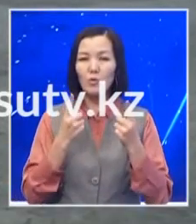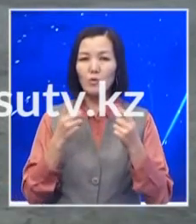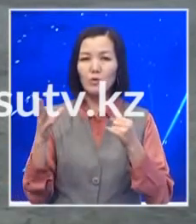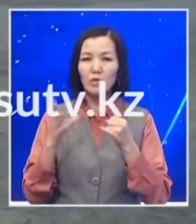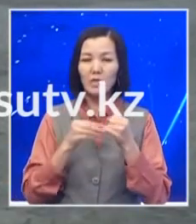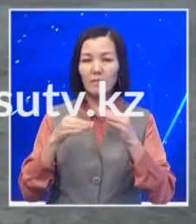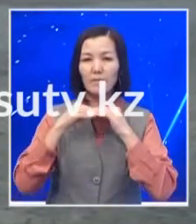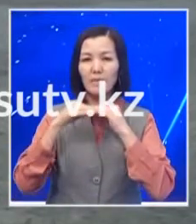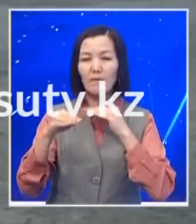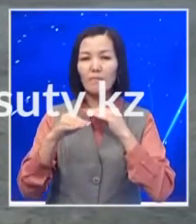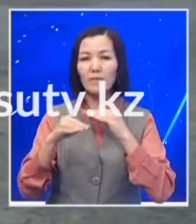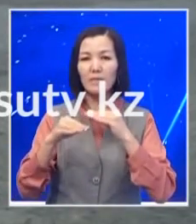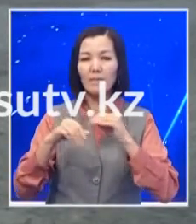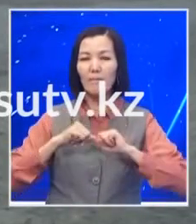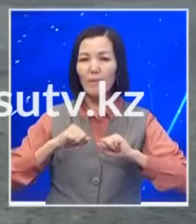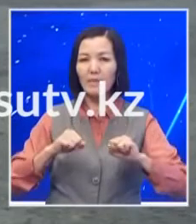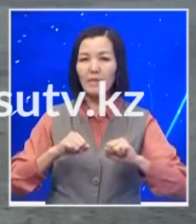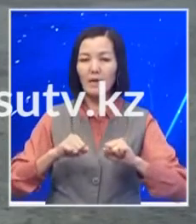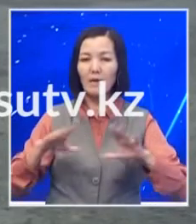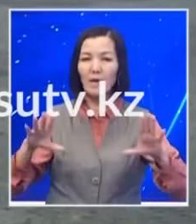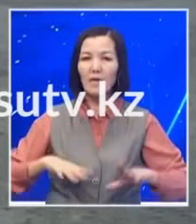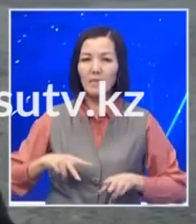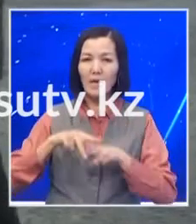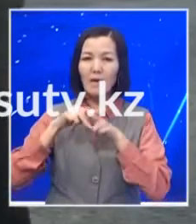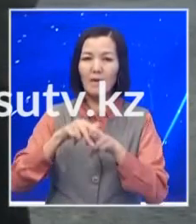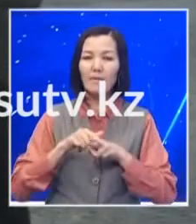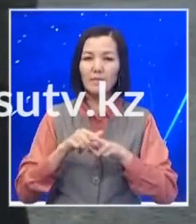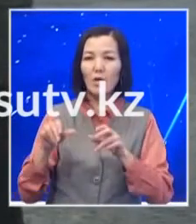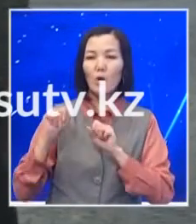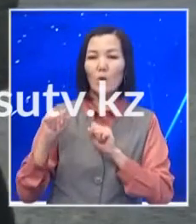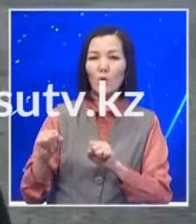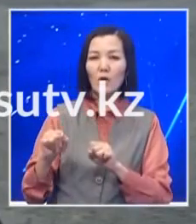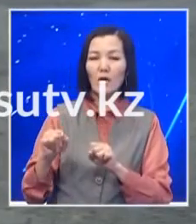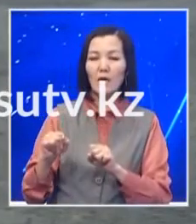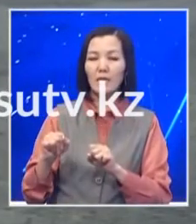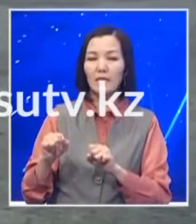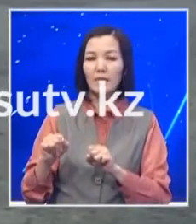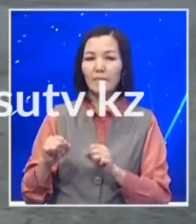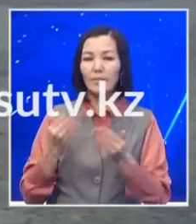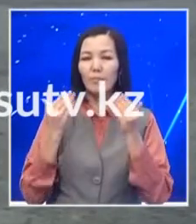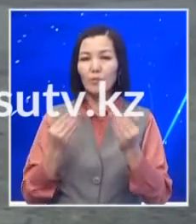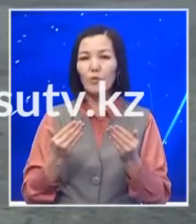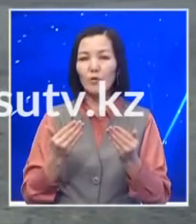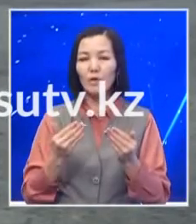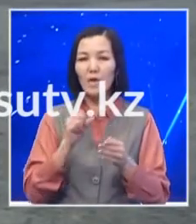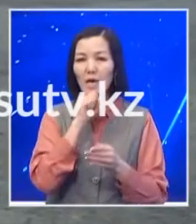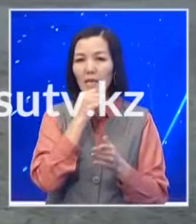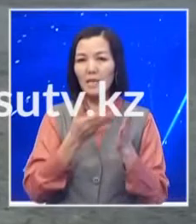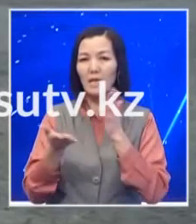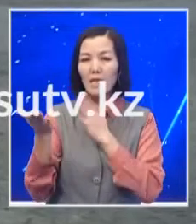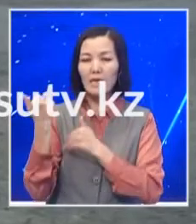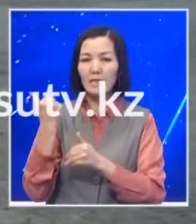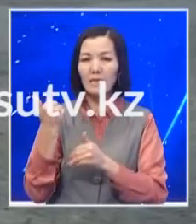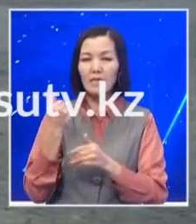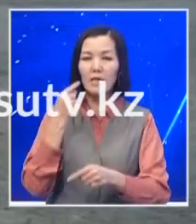жерімізді ақ білектің күшімен, ақ найзаның күшімен ата бабамыз қалай қорғап қалған болса, бүгінгі сол аталардың,